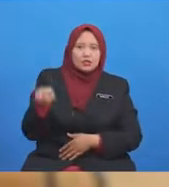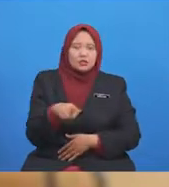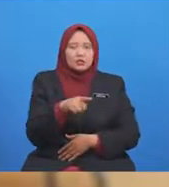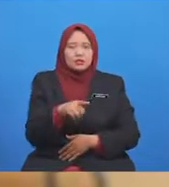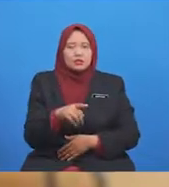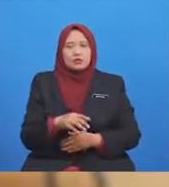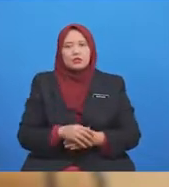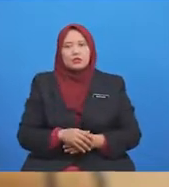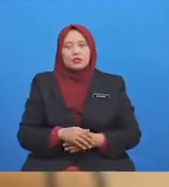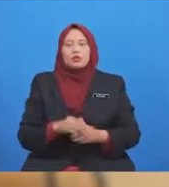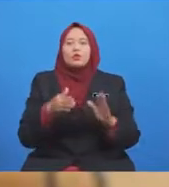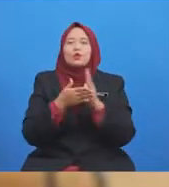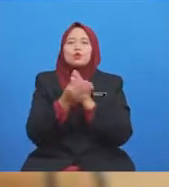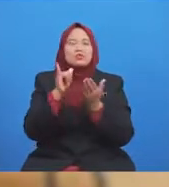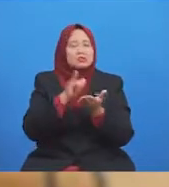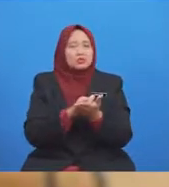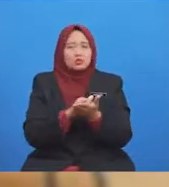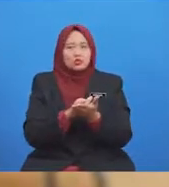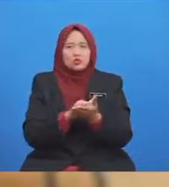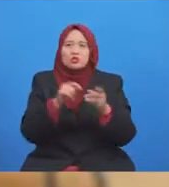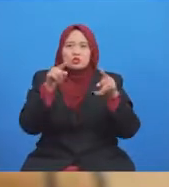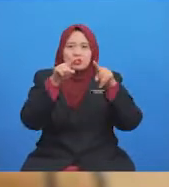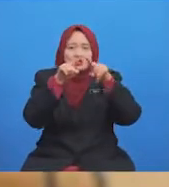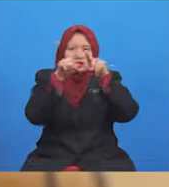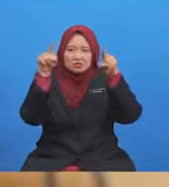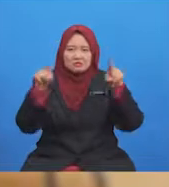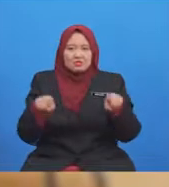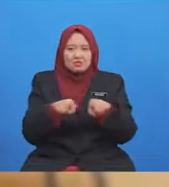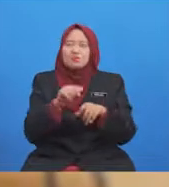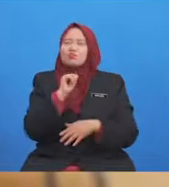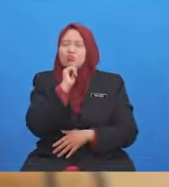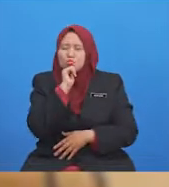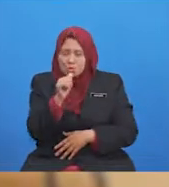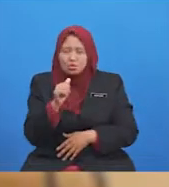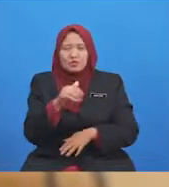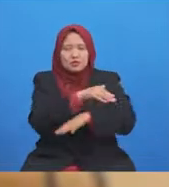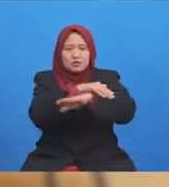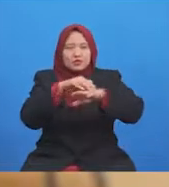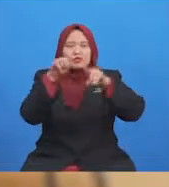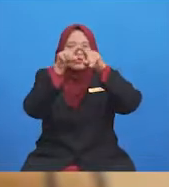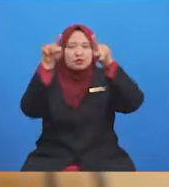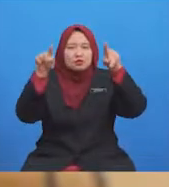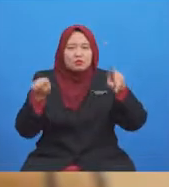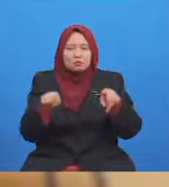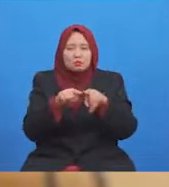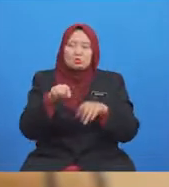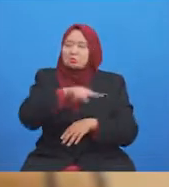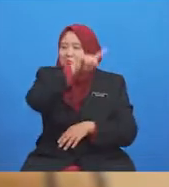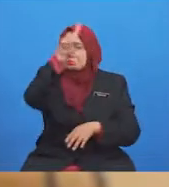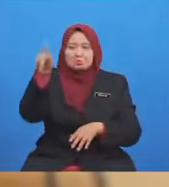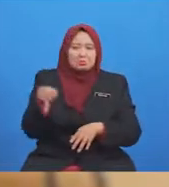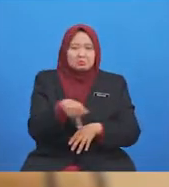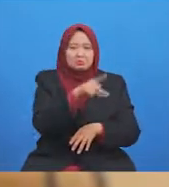maka sisi 4 tersebut bukan sisi 4 kitaran. Manakala